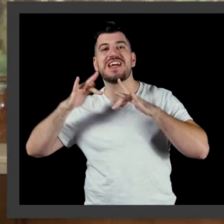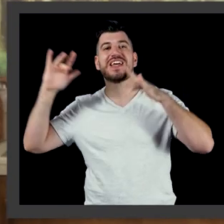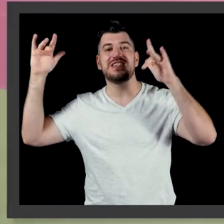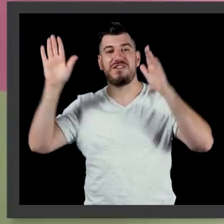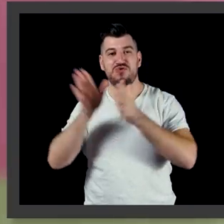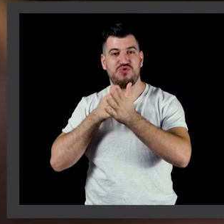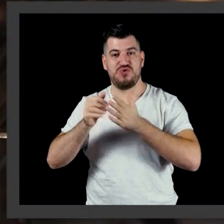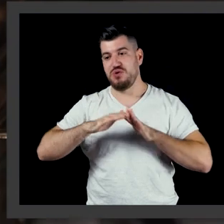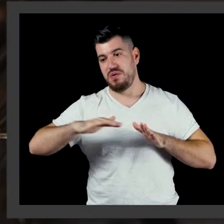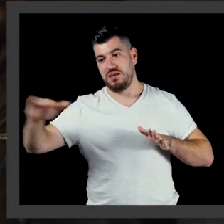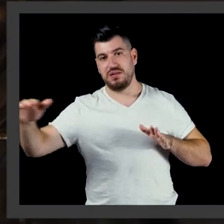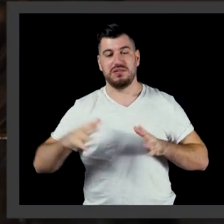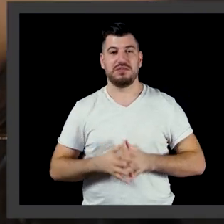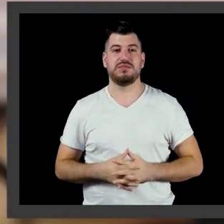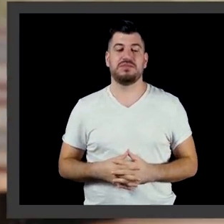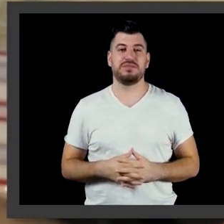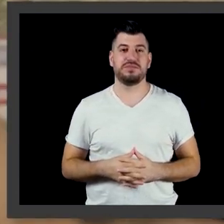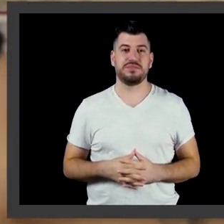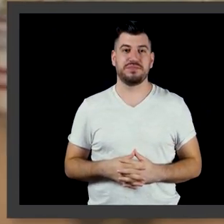μπεσαμέλ μου.